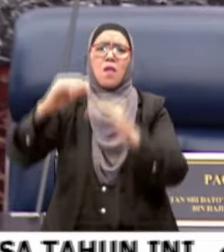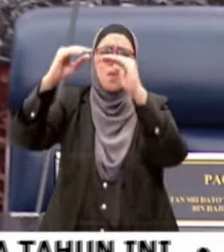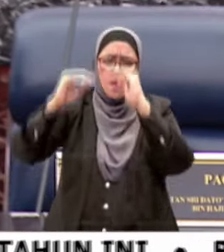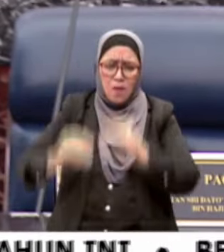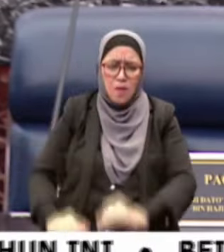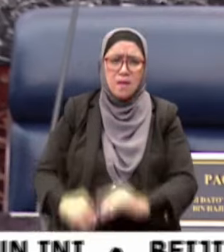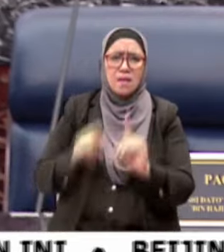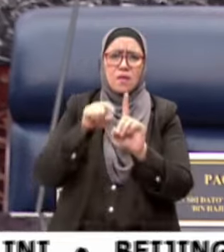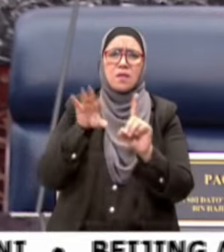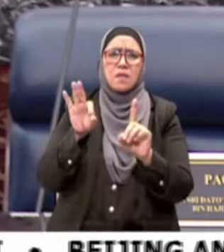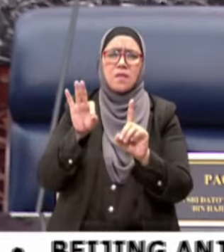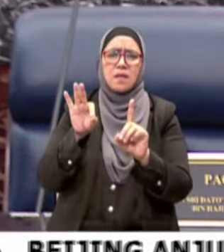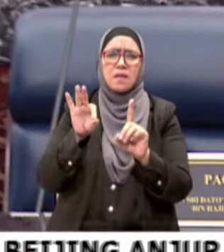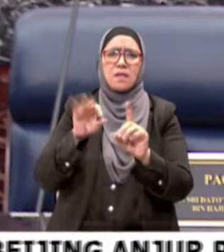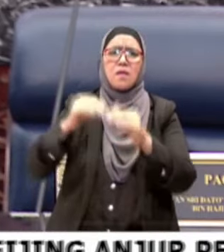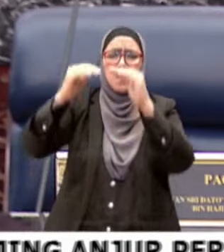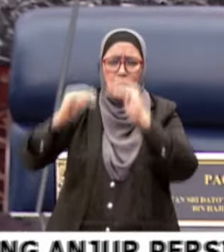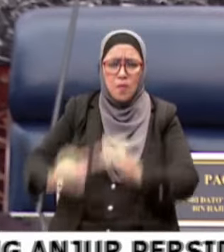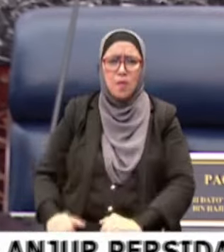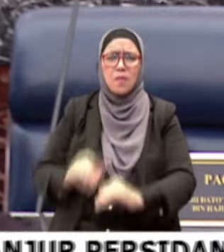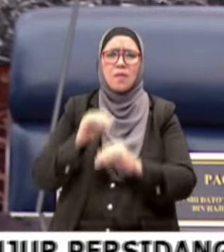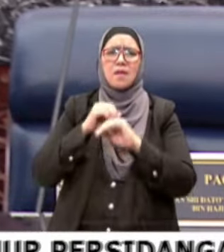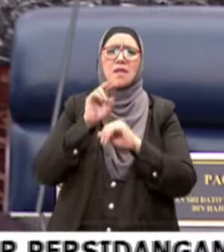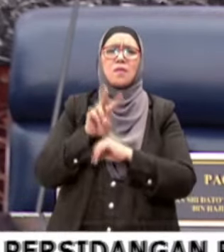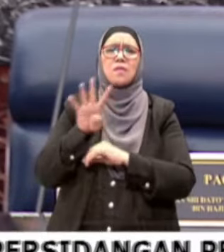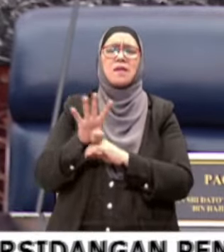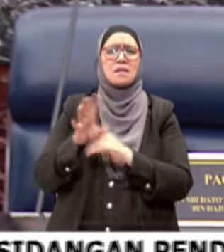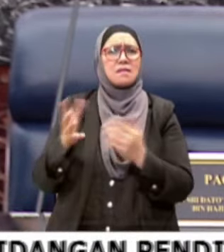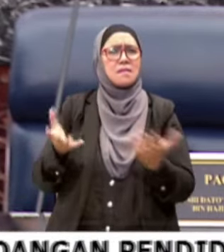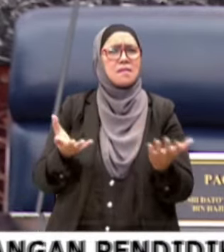19 turun pada 24 sebab